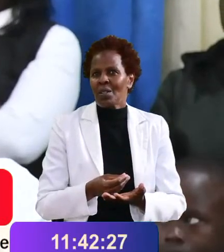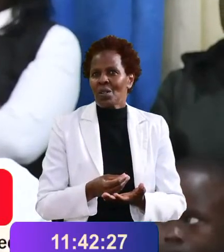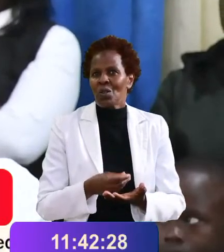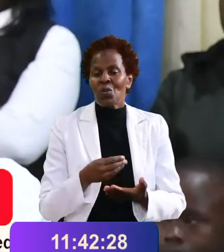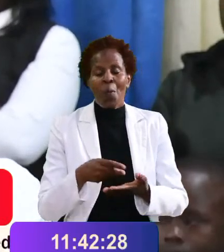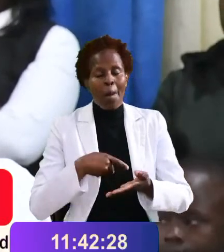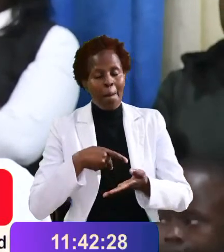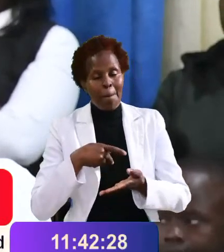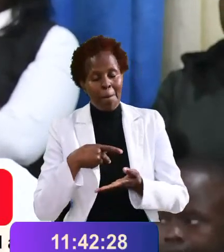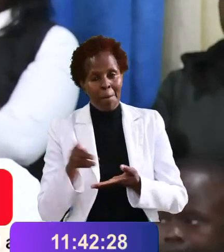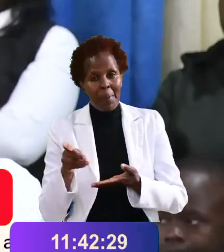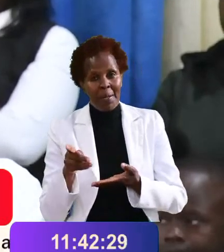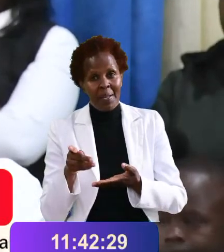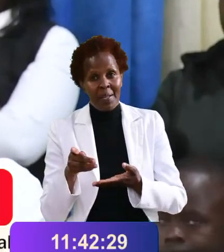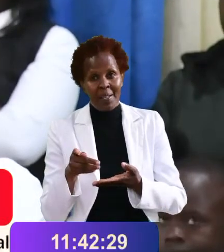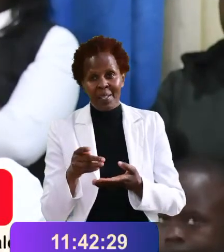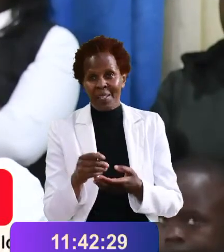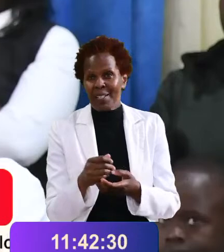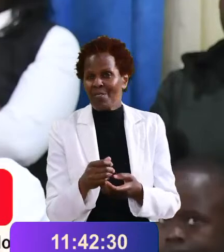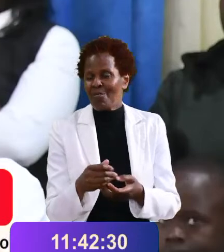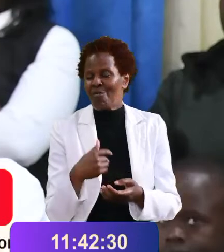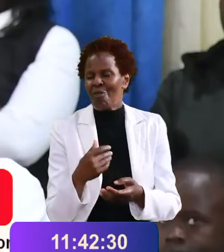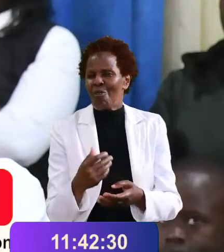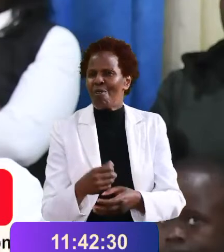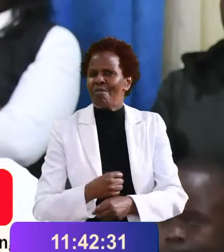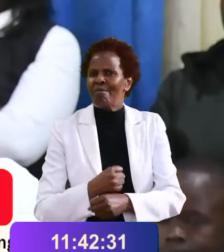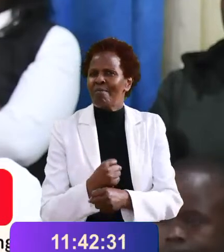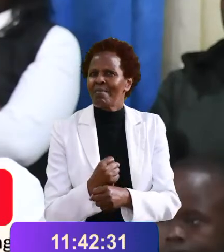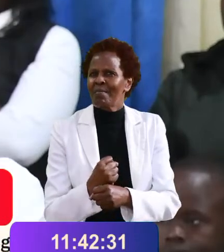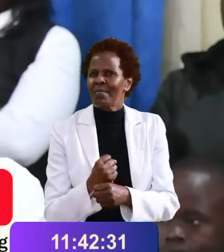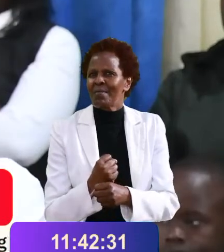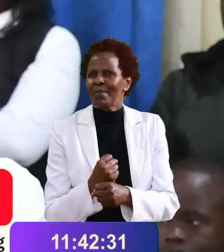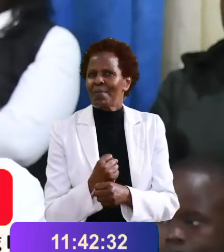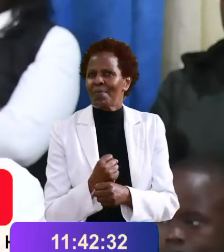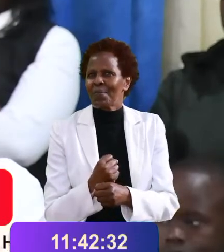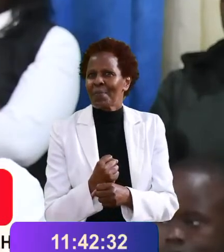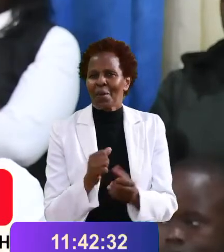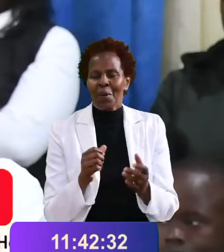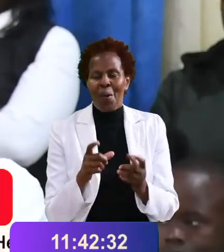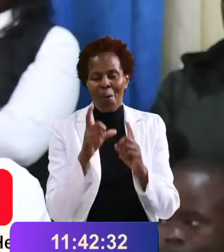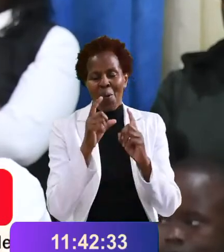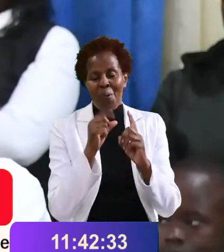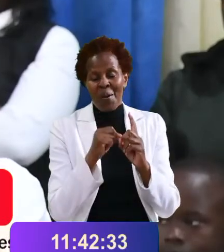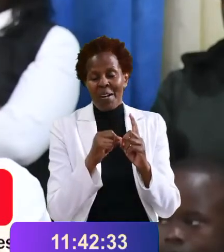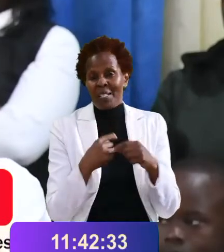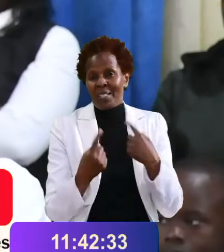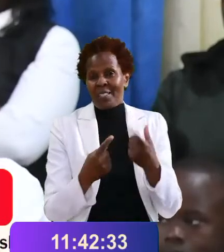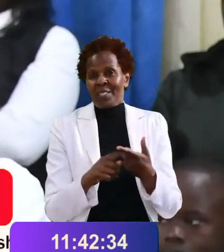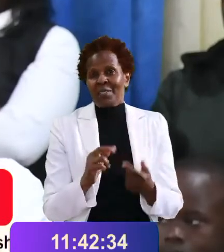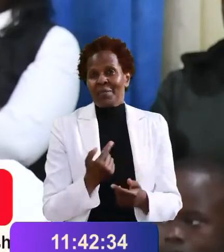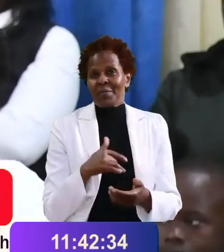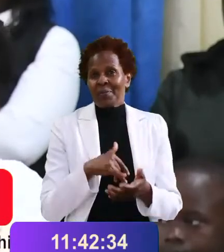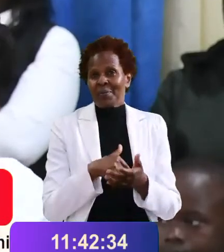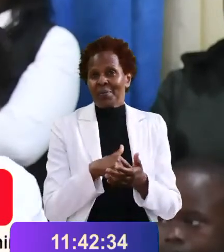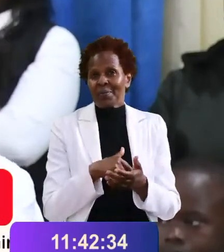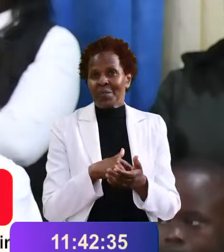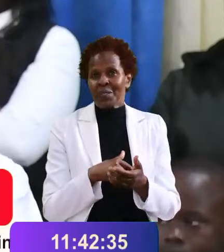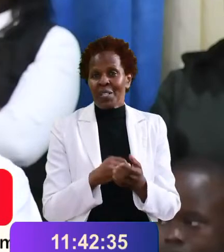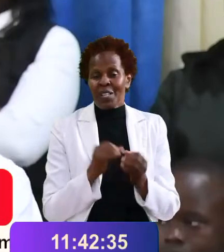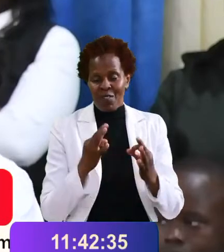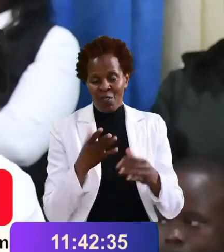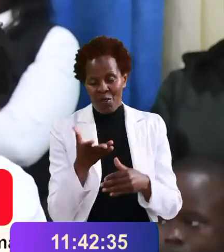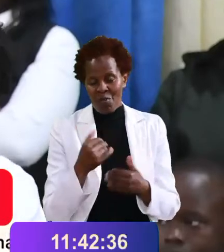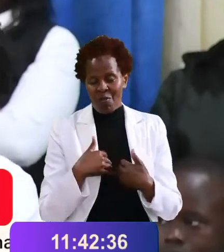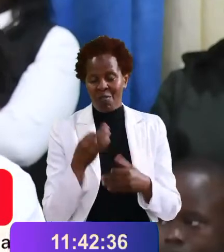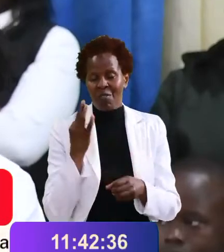la kuwalipia watoto wao kwenda karo. Lakini somo Biblia linatuambia kwamba ukikuwa na